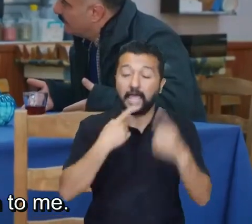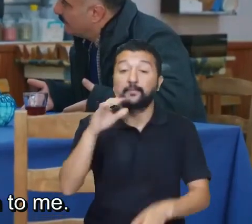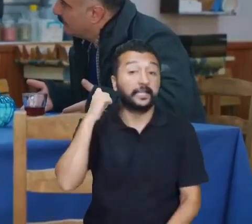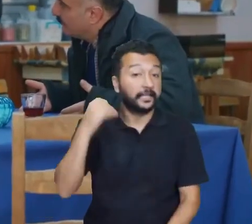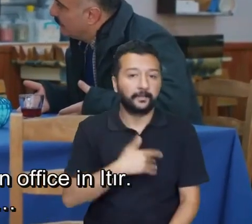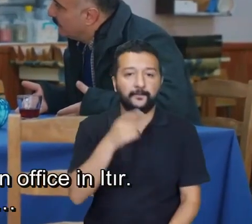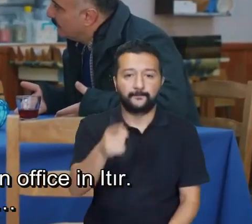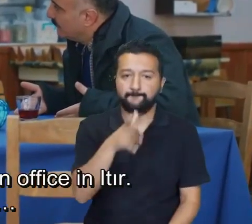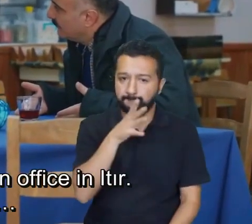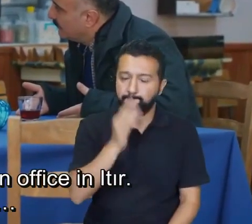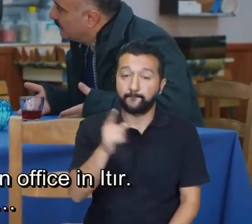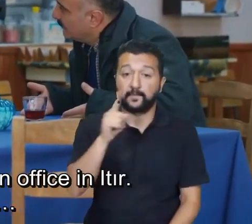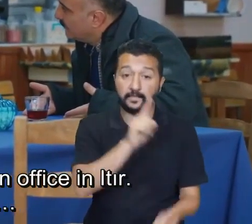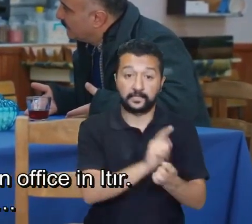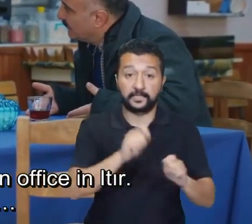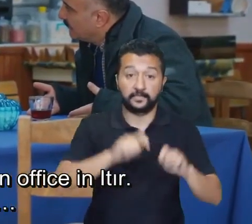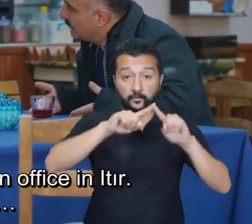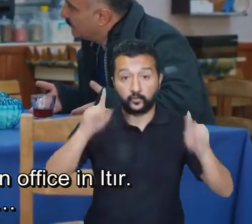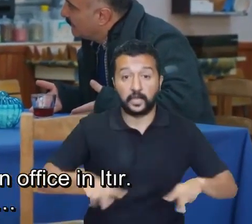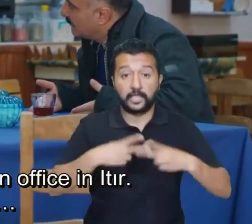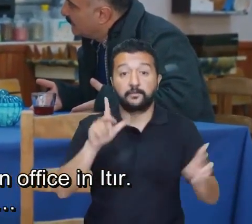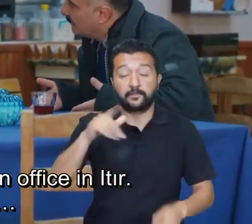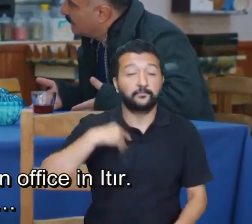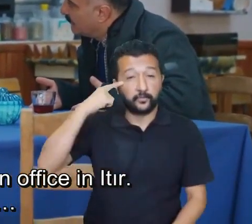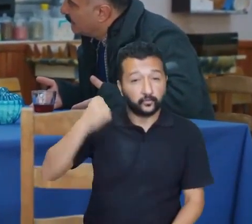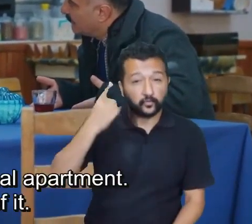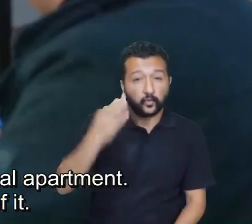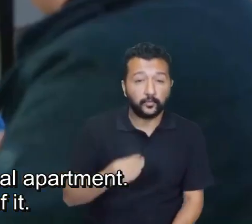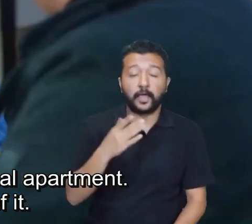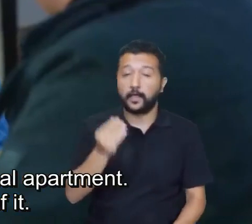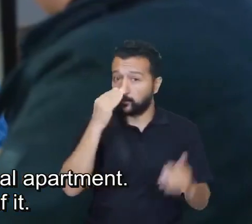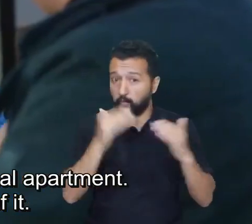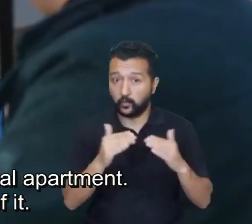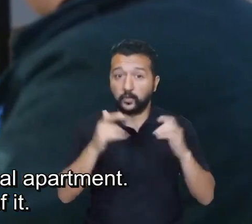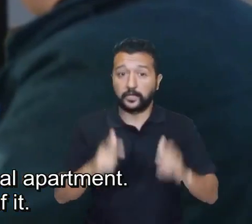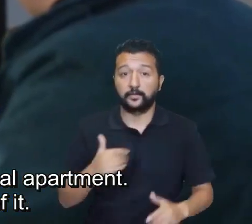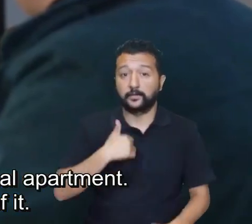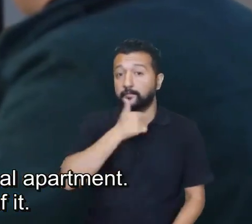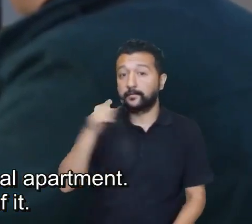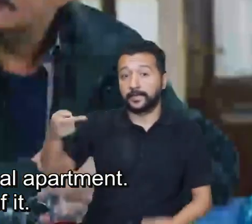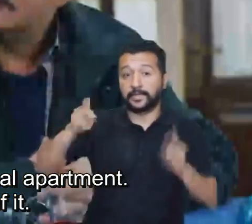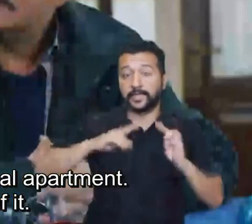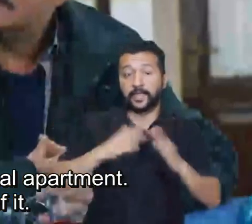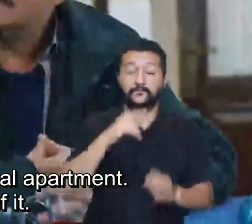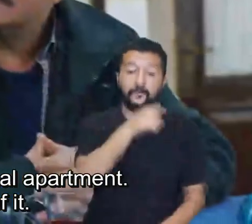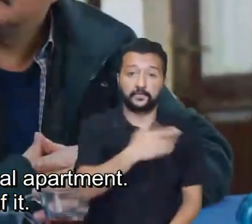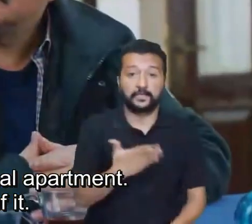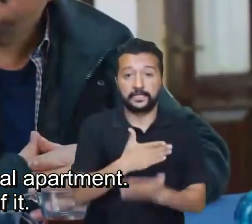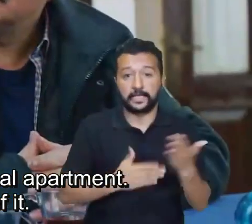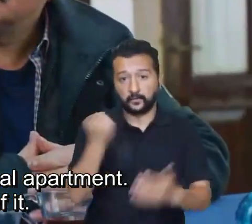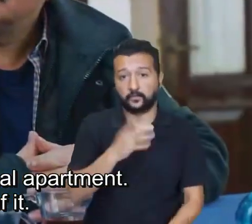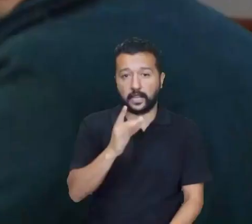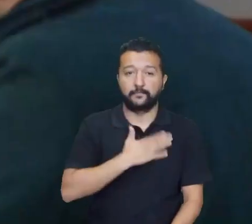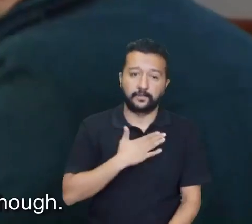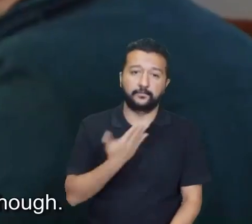beni. Biliyorsun Itır'a büro açmamız lazım. Ben düşündüm taşındım, en uygun yer bizim babadan kalma daire. Yarı hissesi